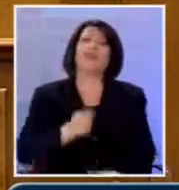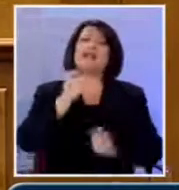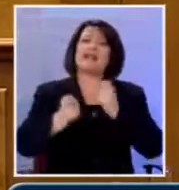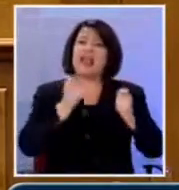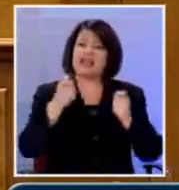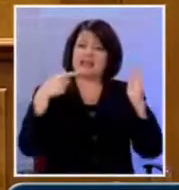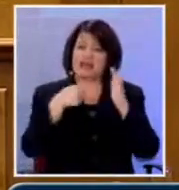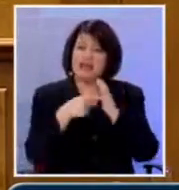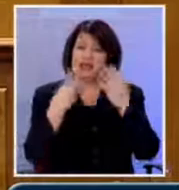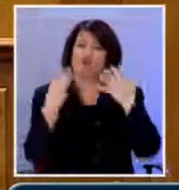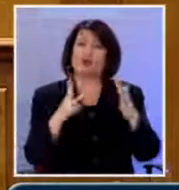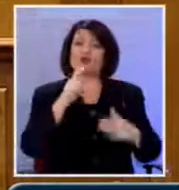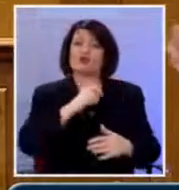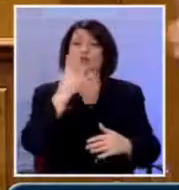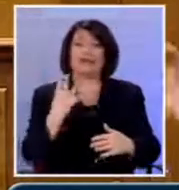το